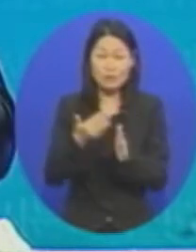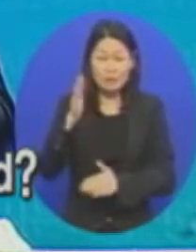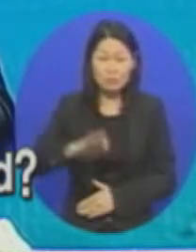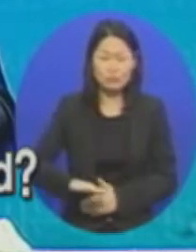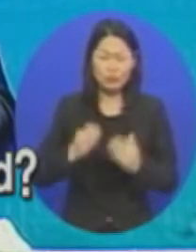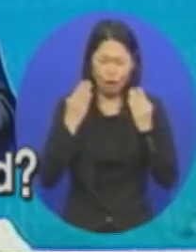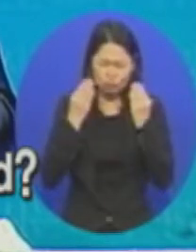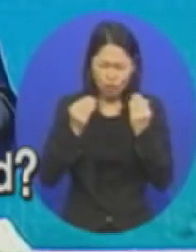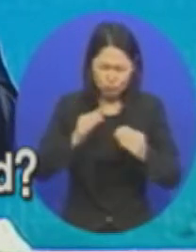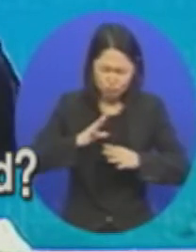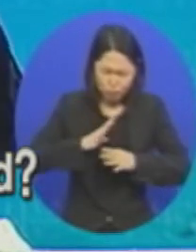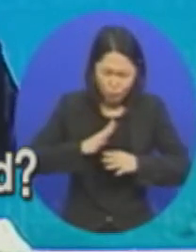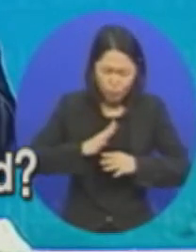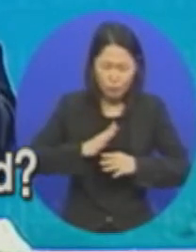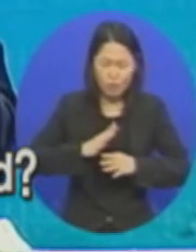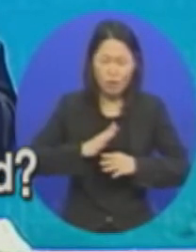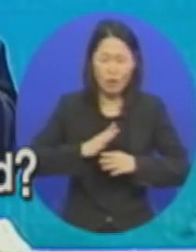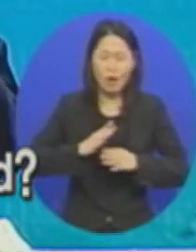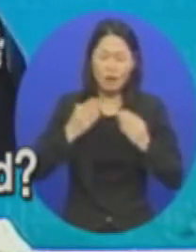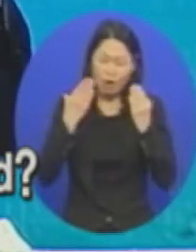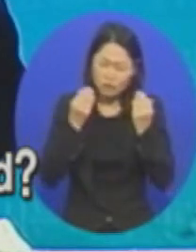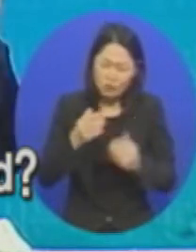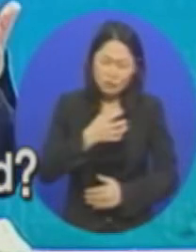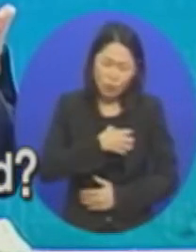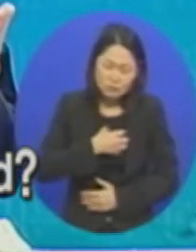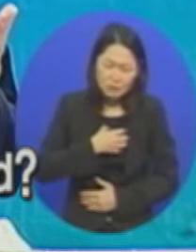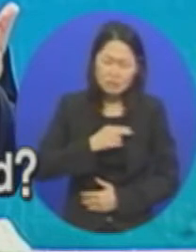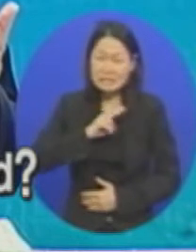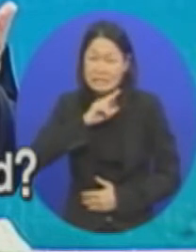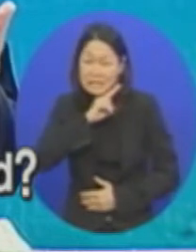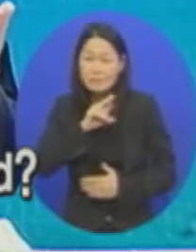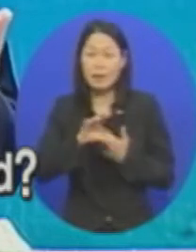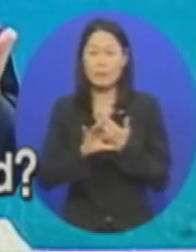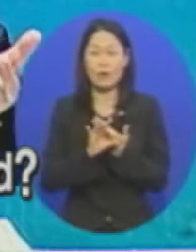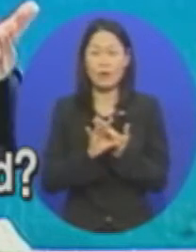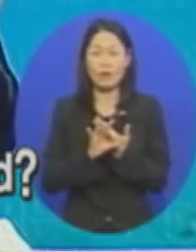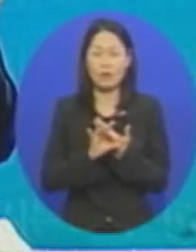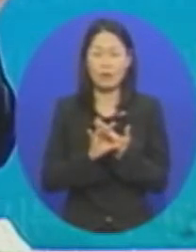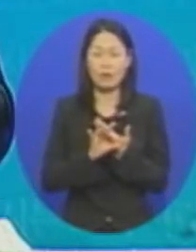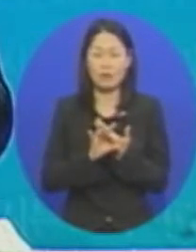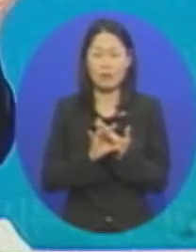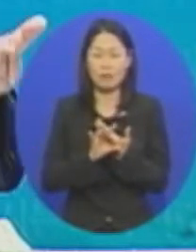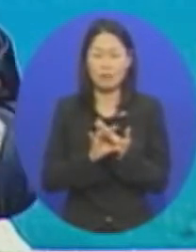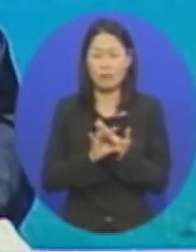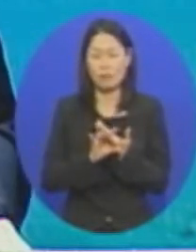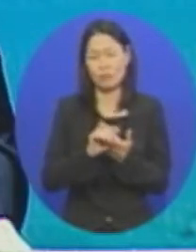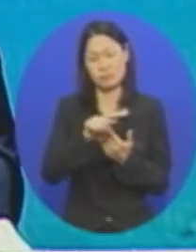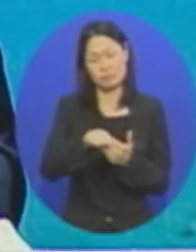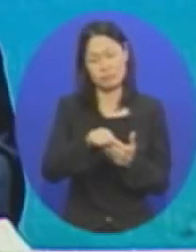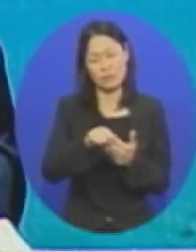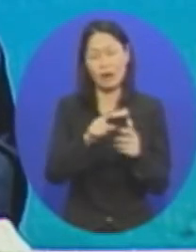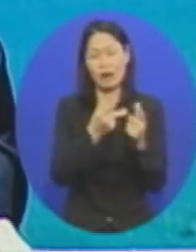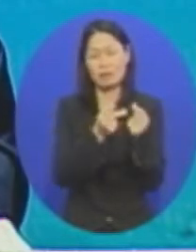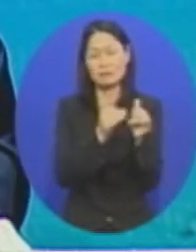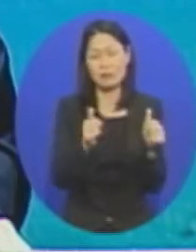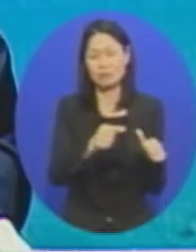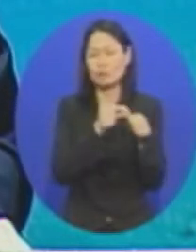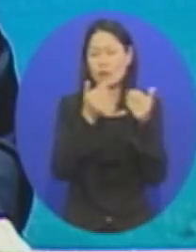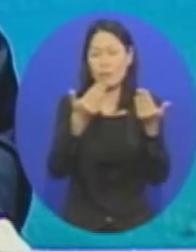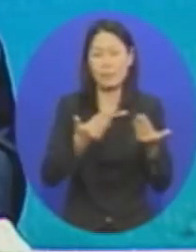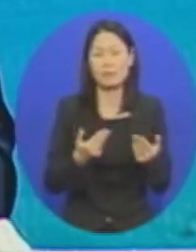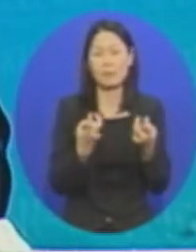두려워하고 여전히 걱정하고 여전히 의심하면 그러면 그는 구원받을 길이 없어요